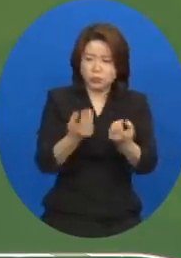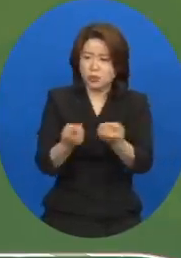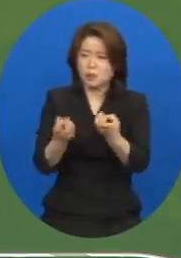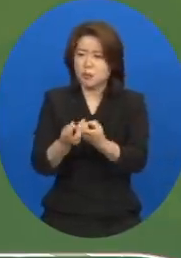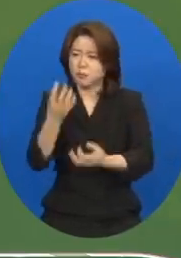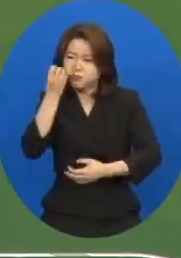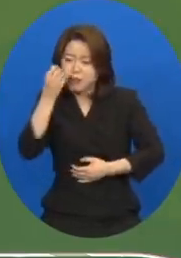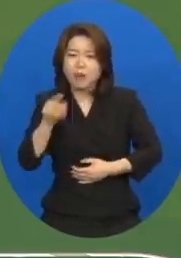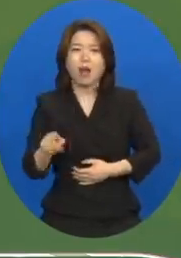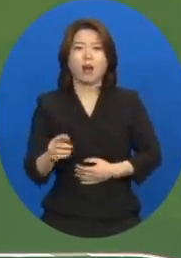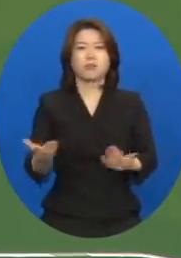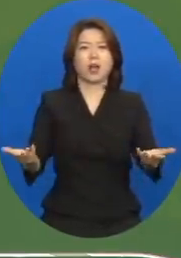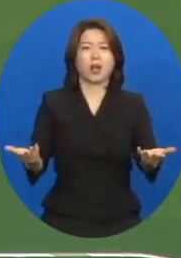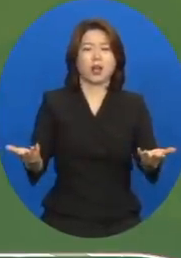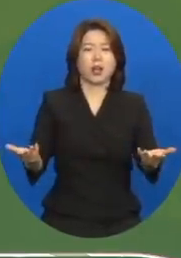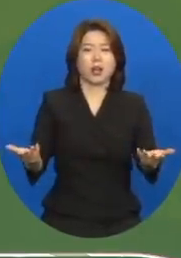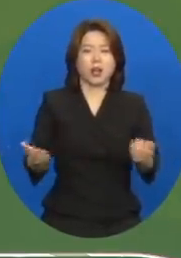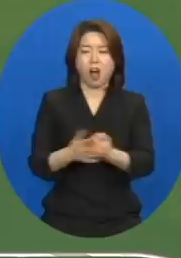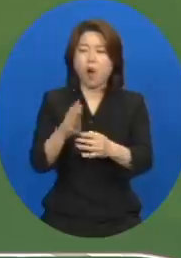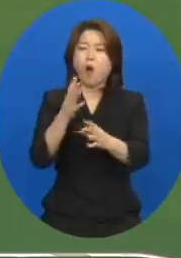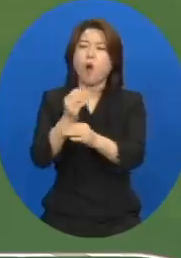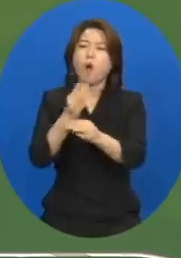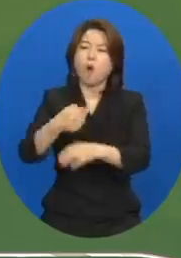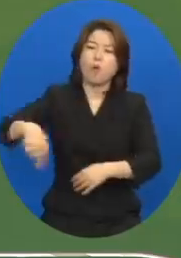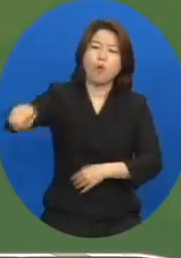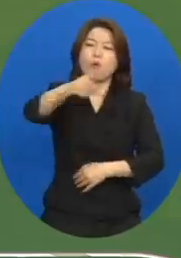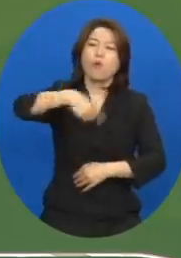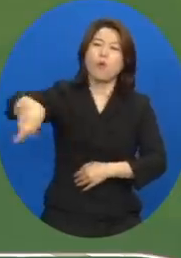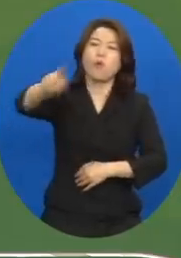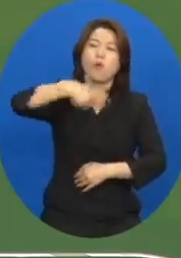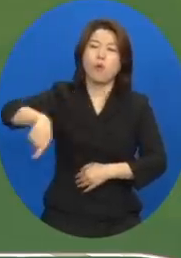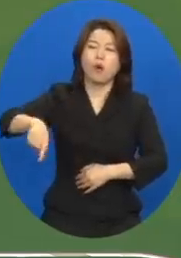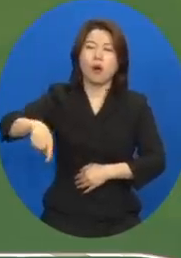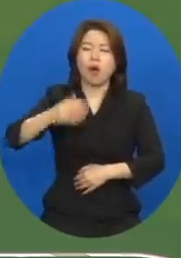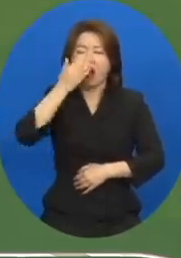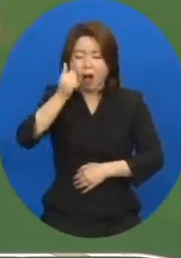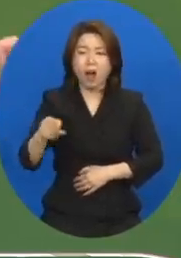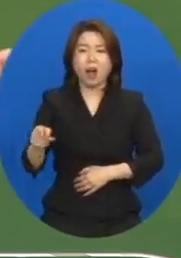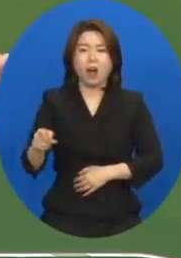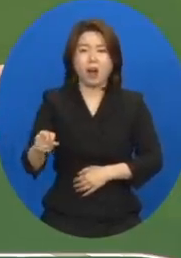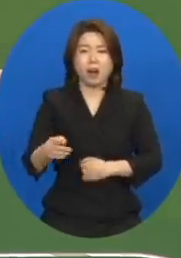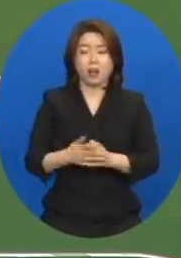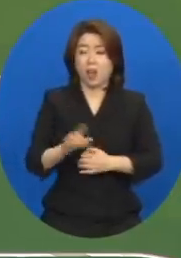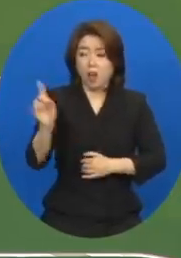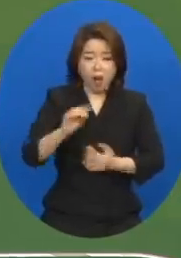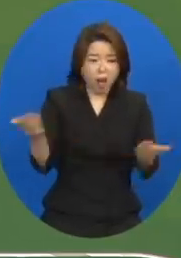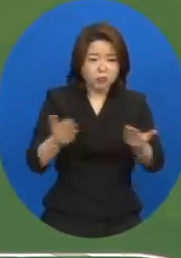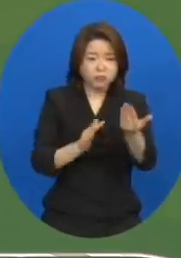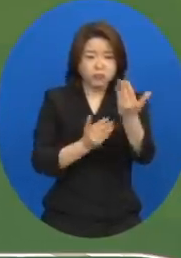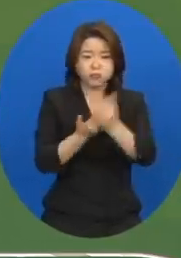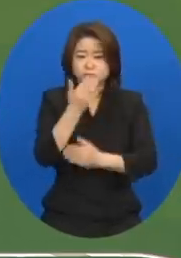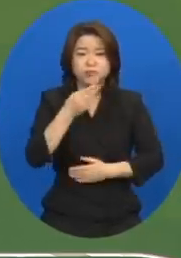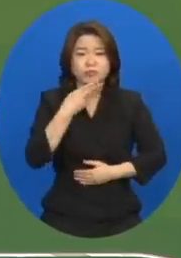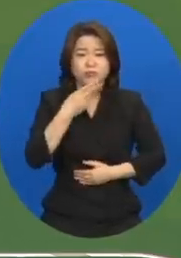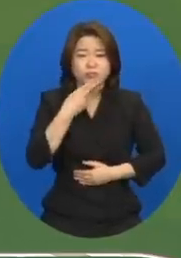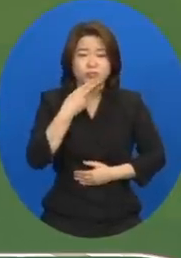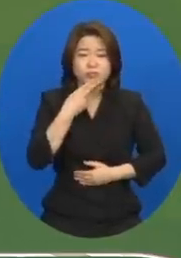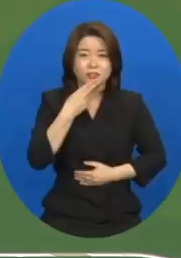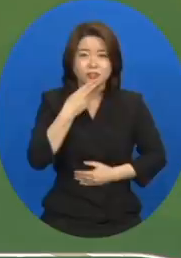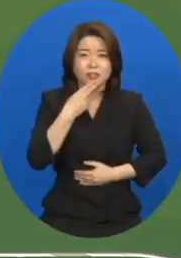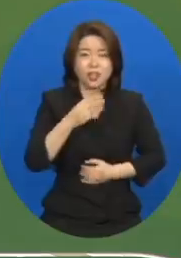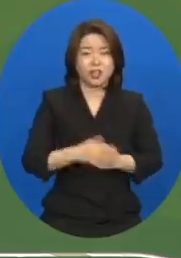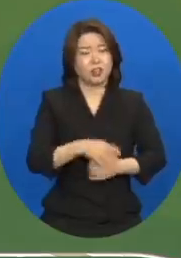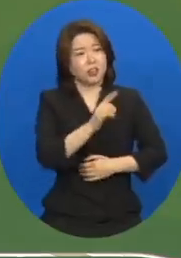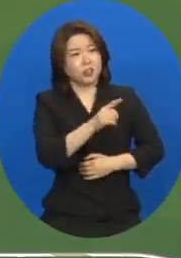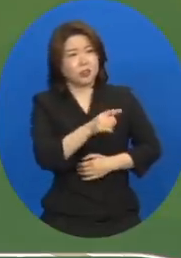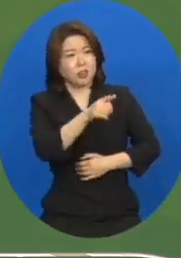방법이야? 이거 언제까지 이렇게 해야 되는 거야? 뭐 아무런 일도 일어나지 않잖아.